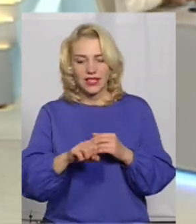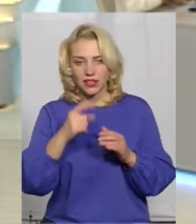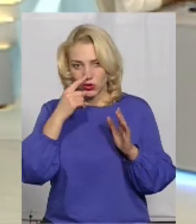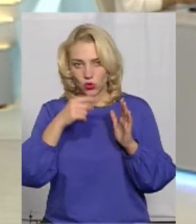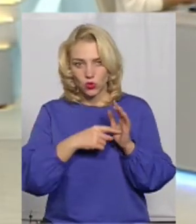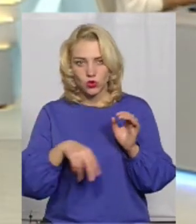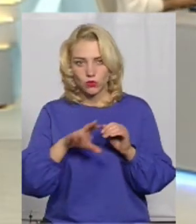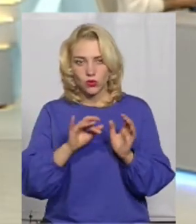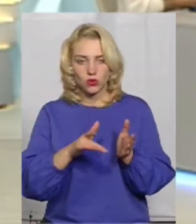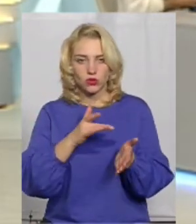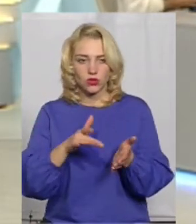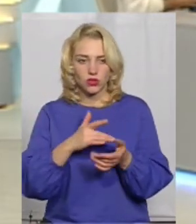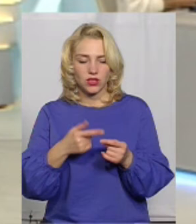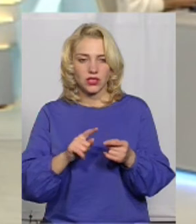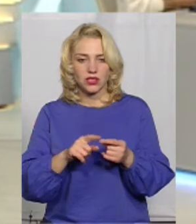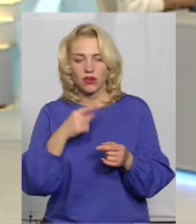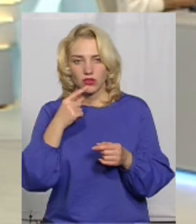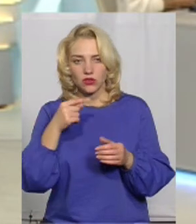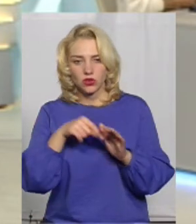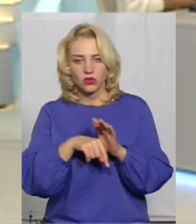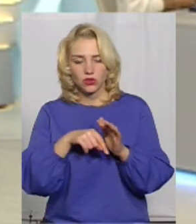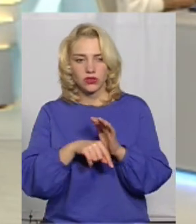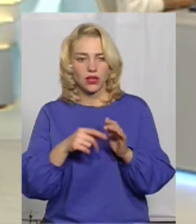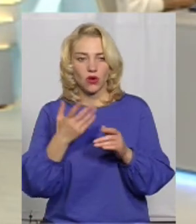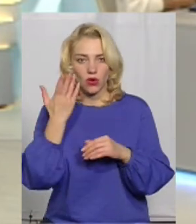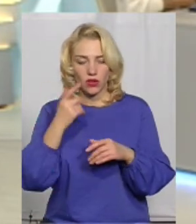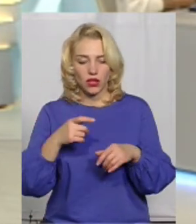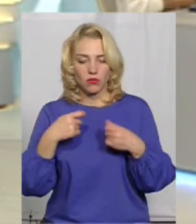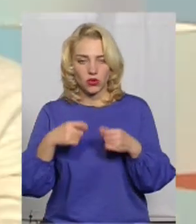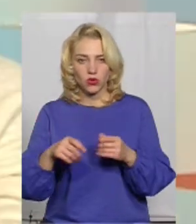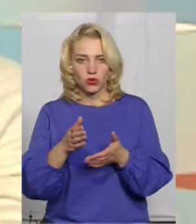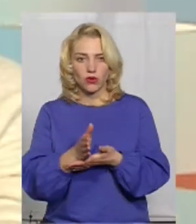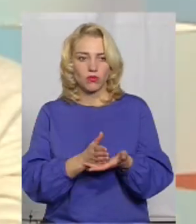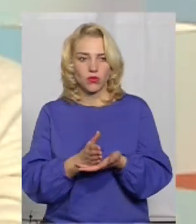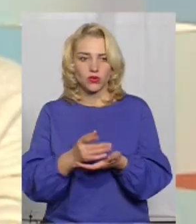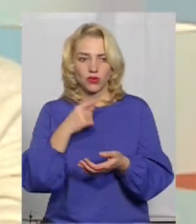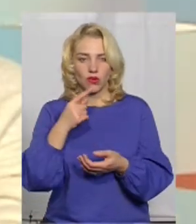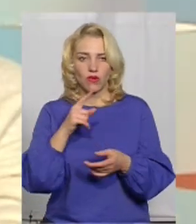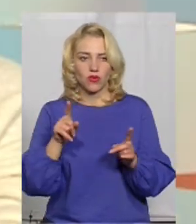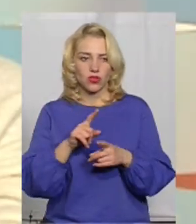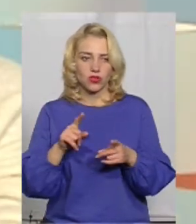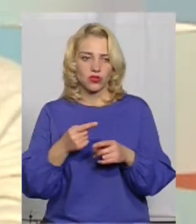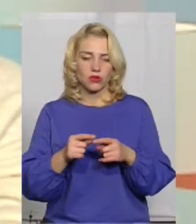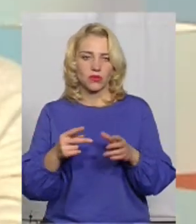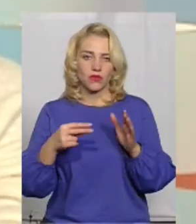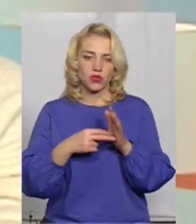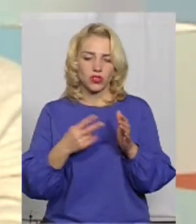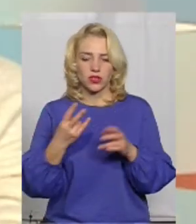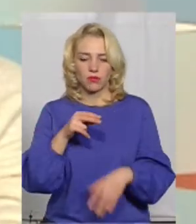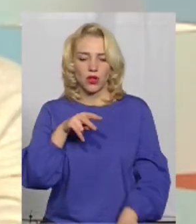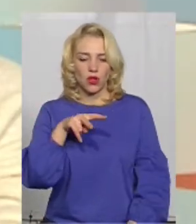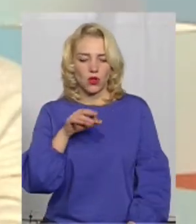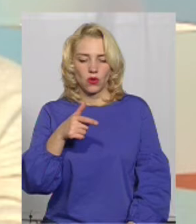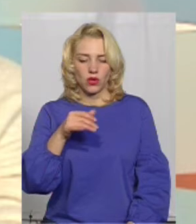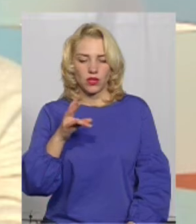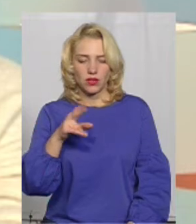теж стосується цих попередніх пропозицій, про які я говорила, коли продають певні послуги і говорять, для того, що ми підключили, потрібен там логін і